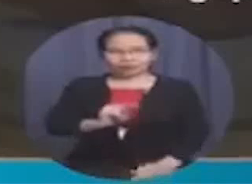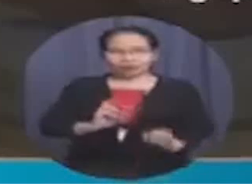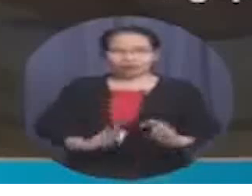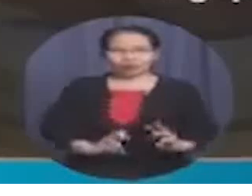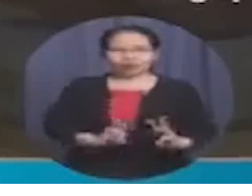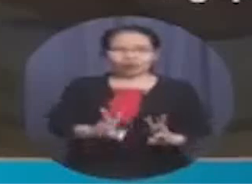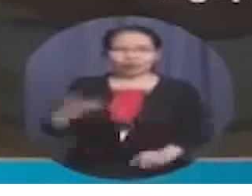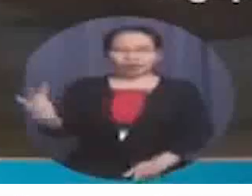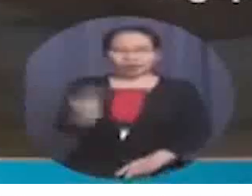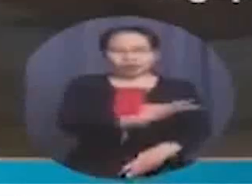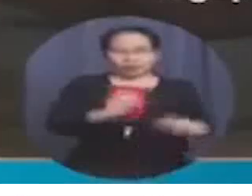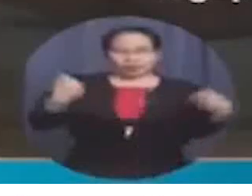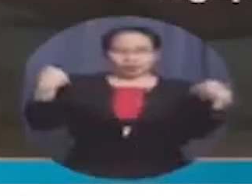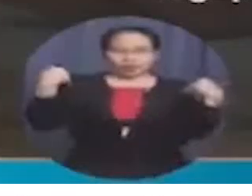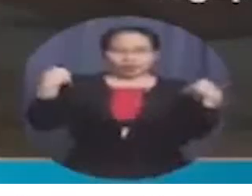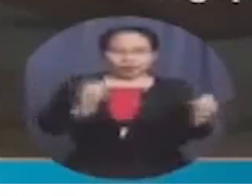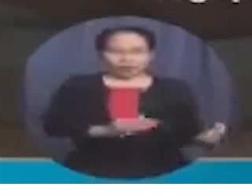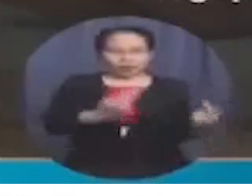may panahon pa, mga kapatid.